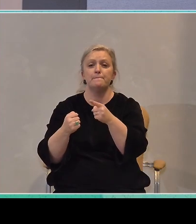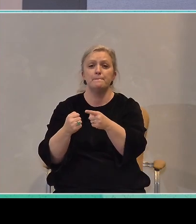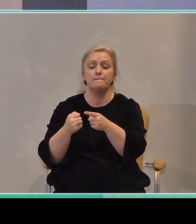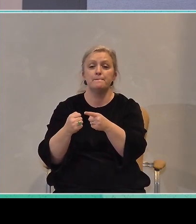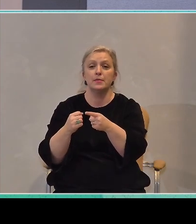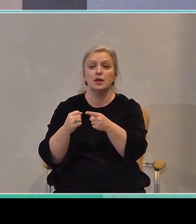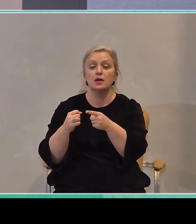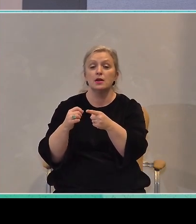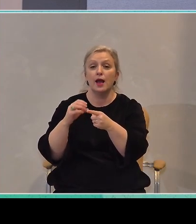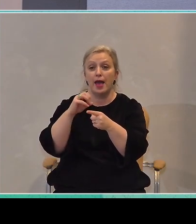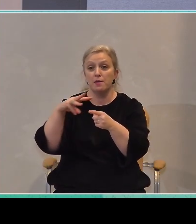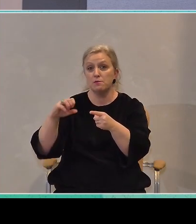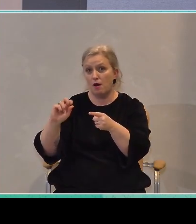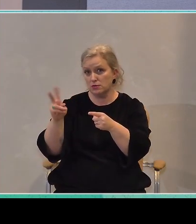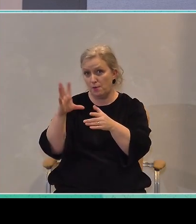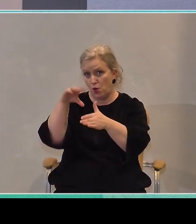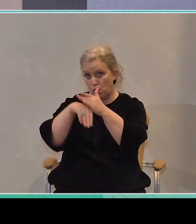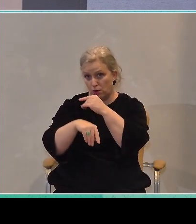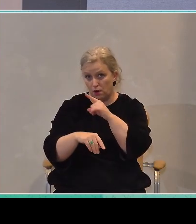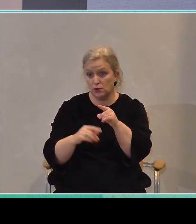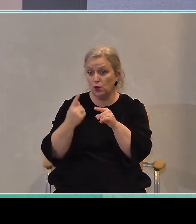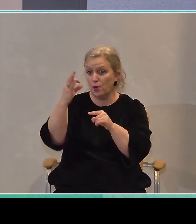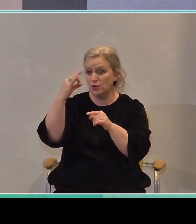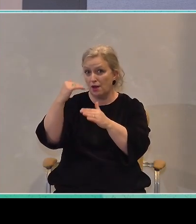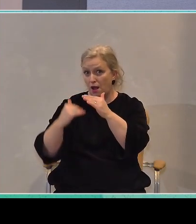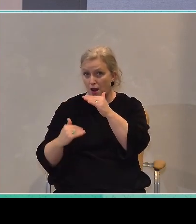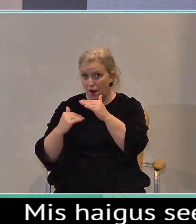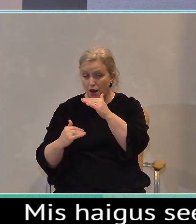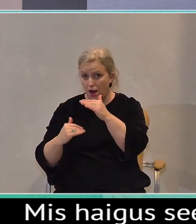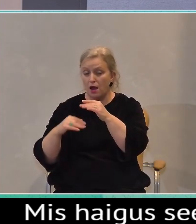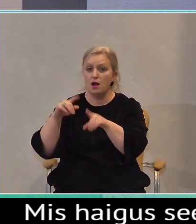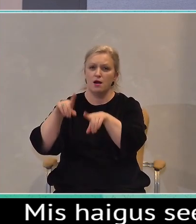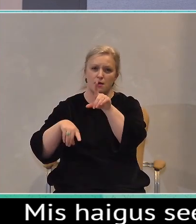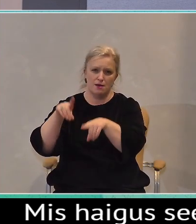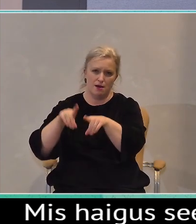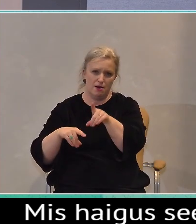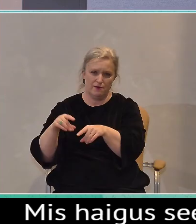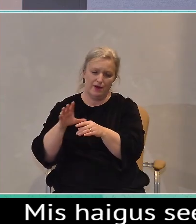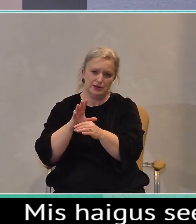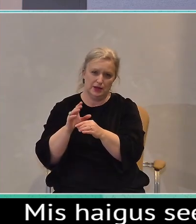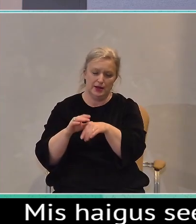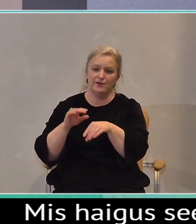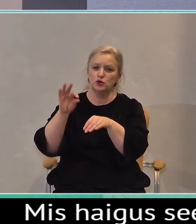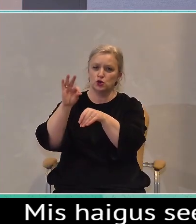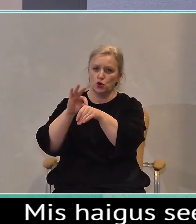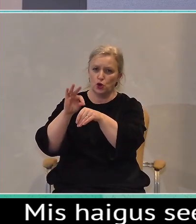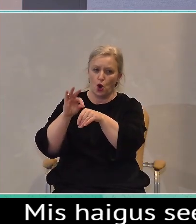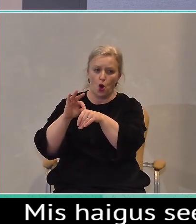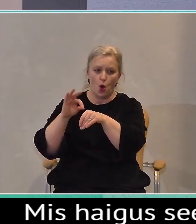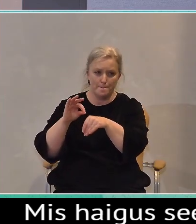mis oli ka siis emmal, ja alla 1% siis on harva esinev Kindleri sündroom. Ja